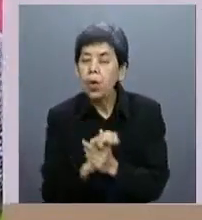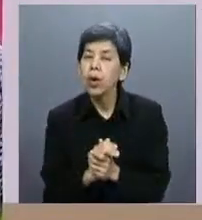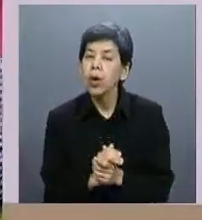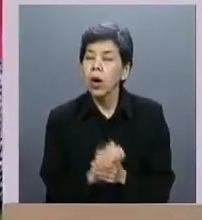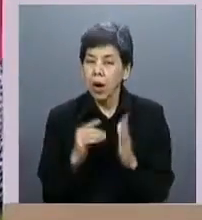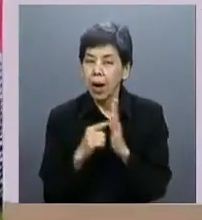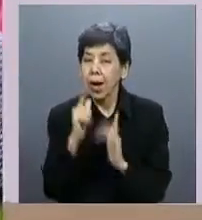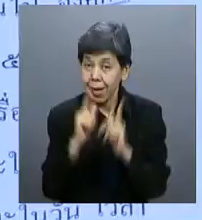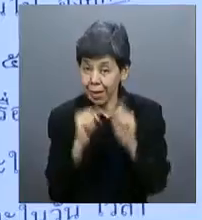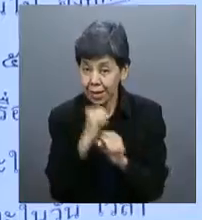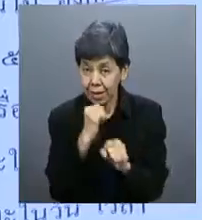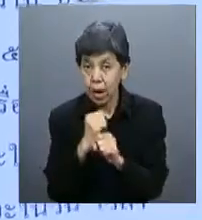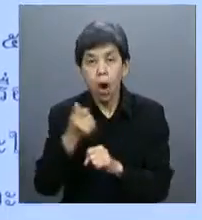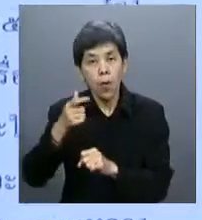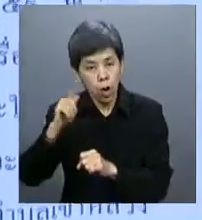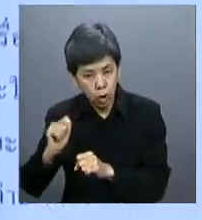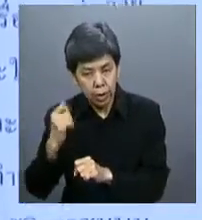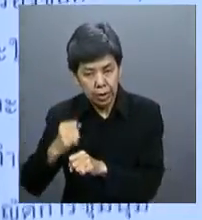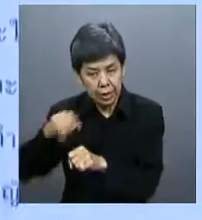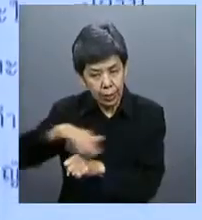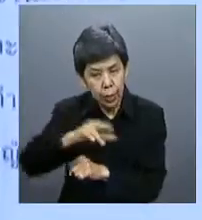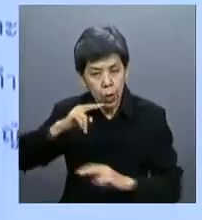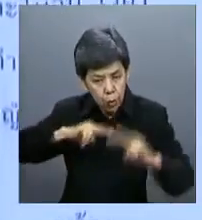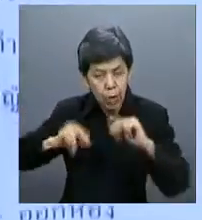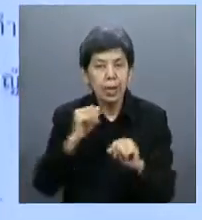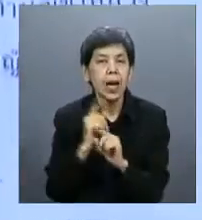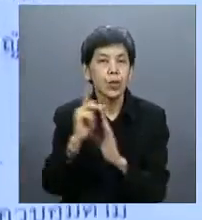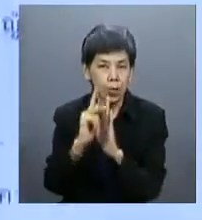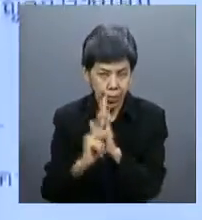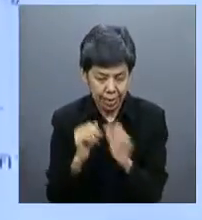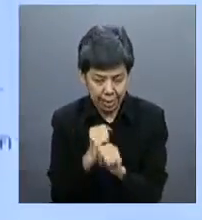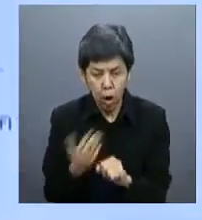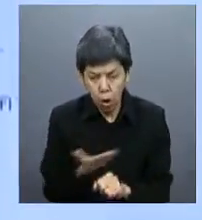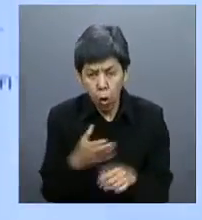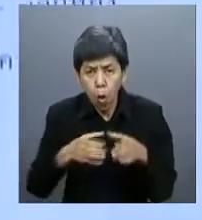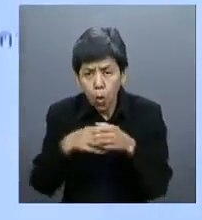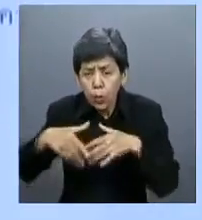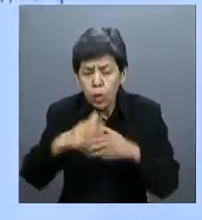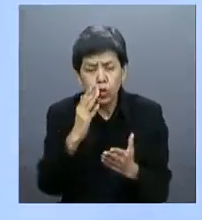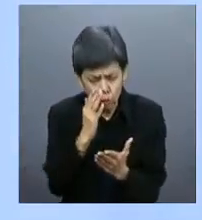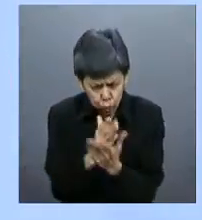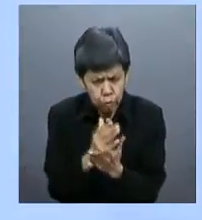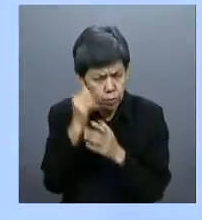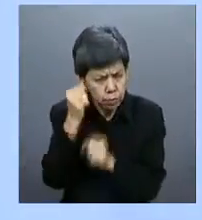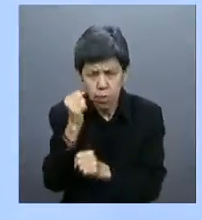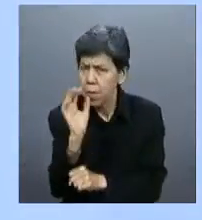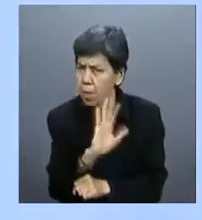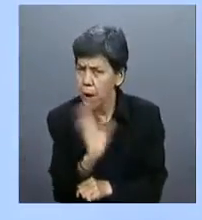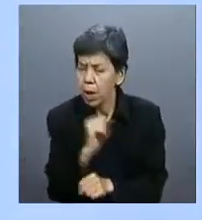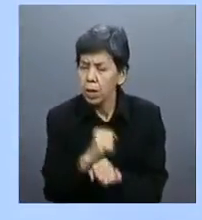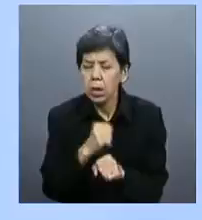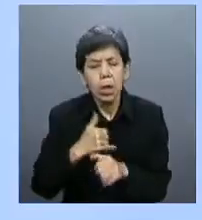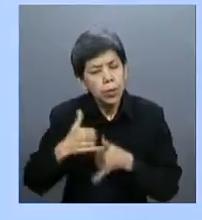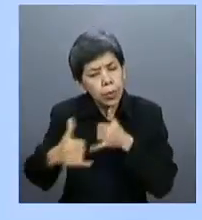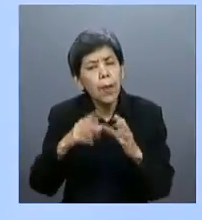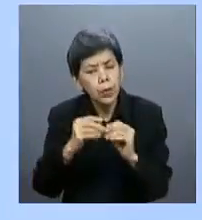ะพุงประกาศให้อบต.เขาหลวงเป็นพื้นที่ควบคุมตามกฎหมายและขอให้กลุ่มมวลชนยุติการชุมนุมและเปิดทางเข้าออ